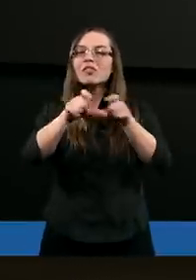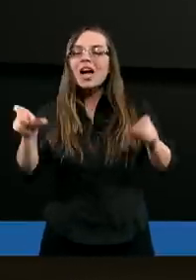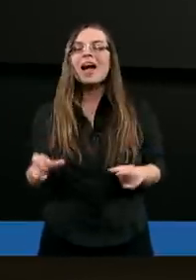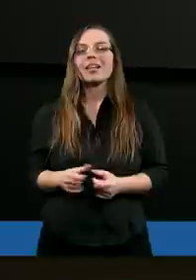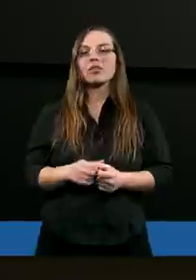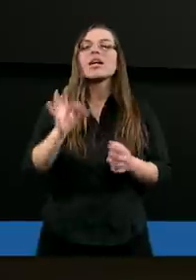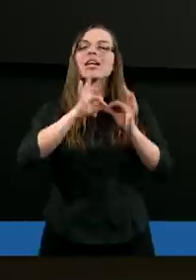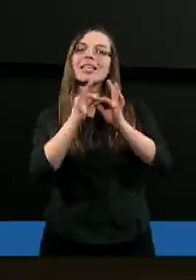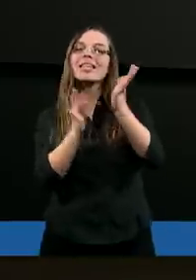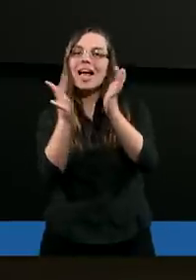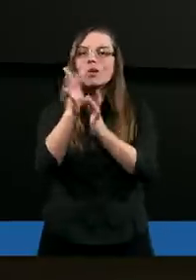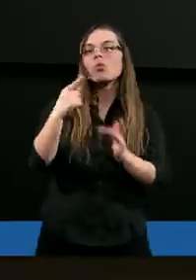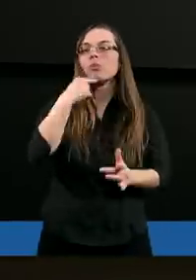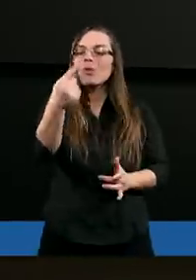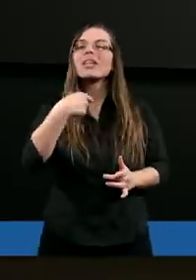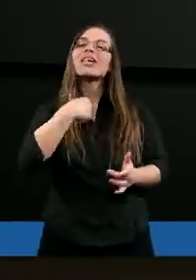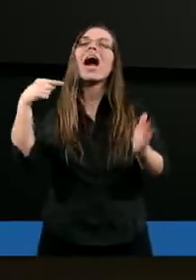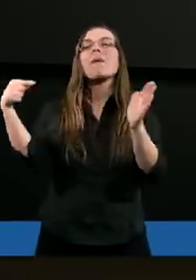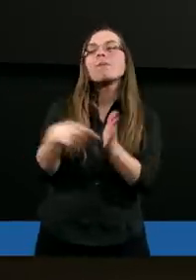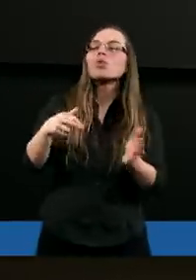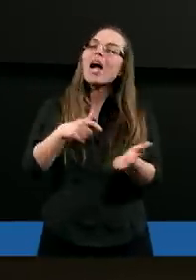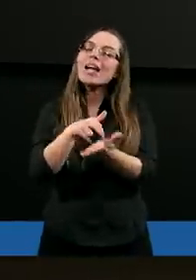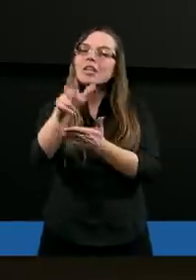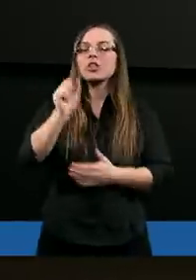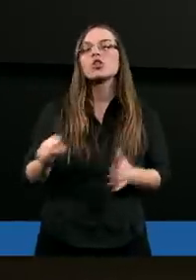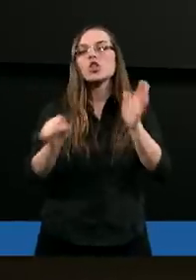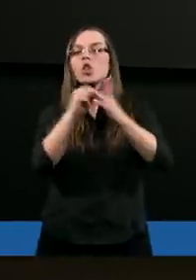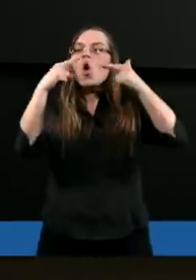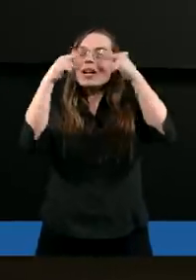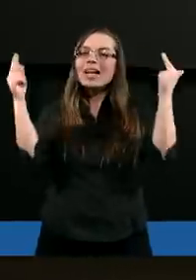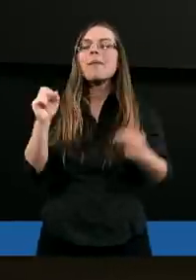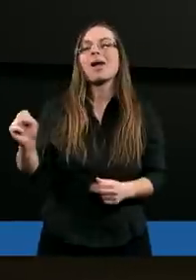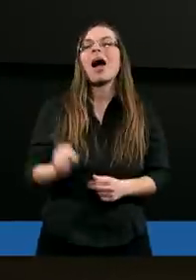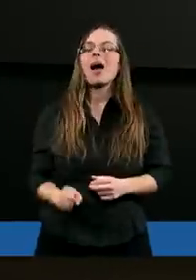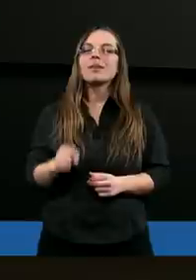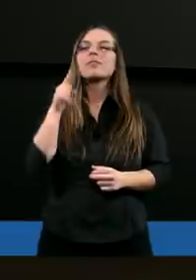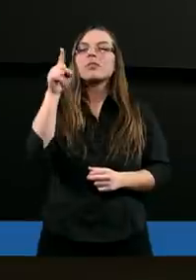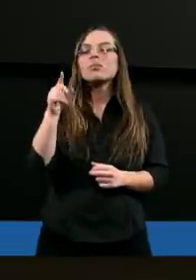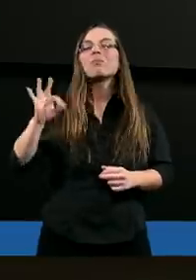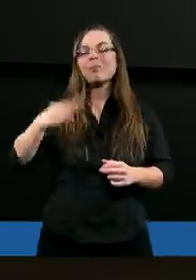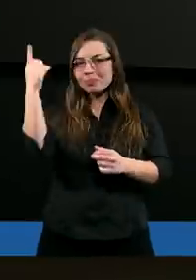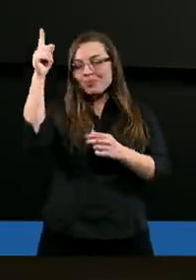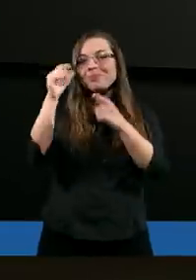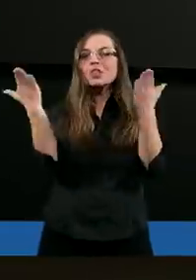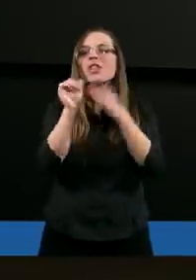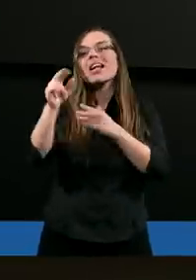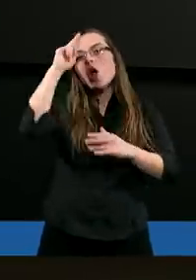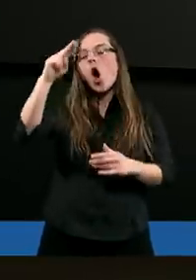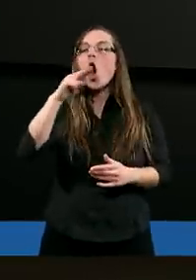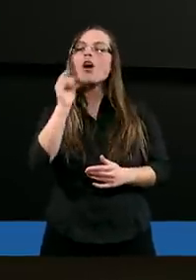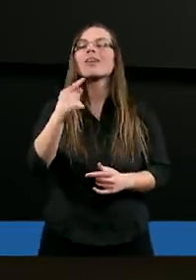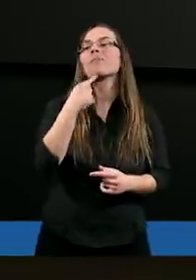kiedy Jezus powiedział, że ja muszę iść do nieba, tam, gdzie jest Jego Ojciec, i